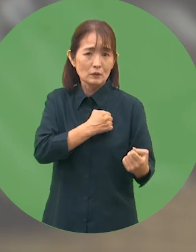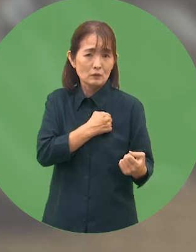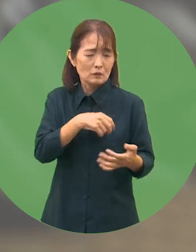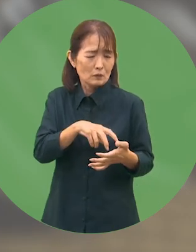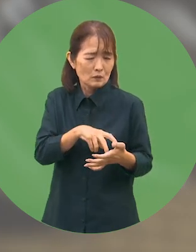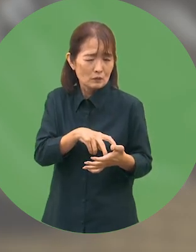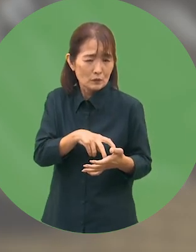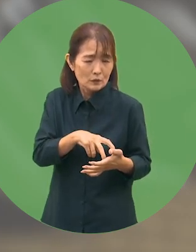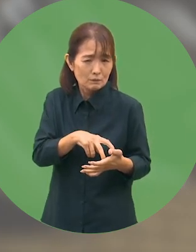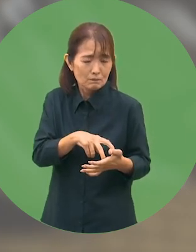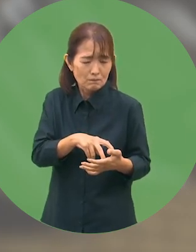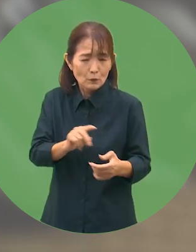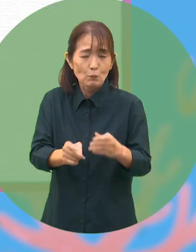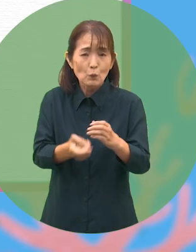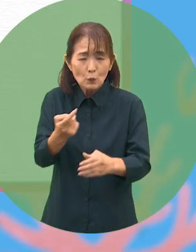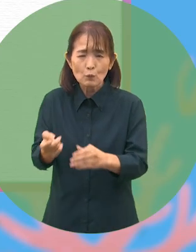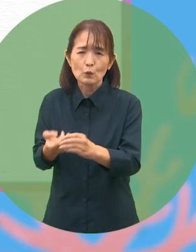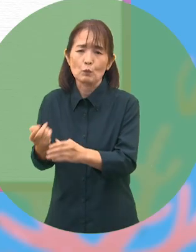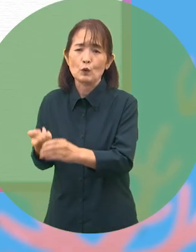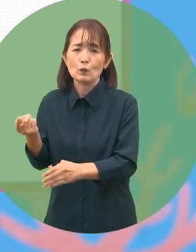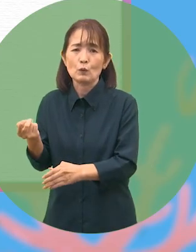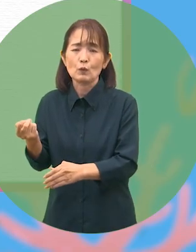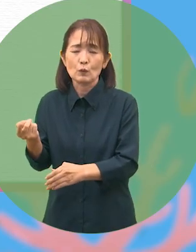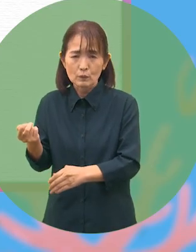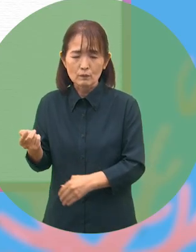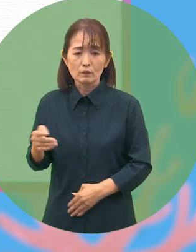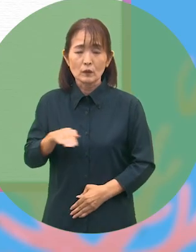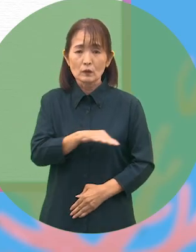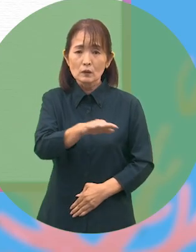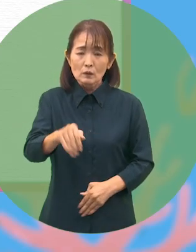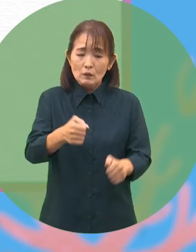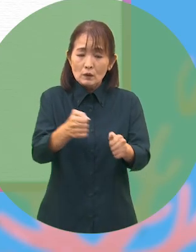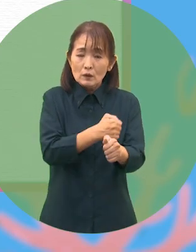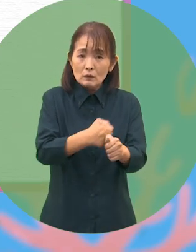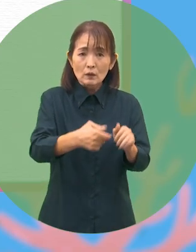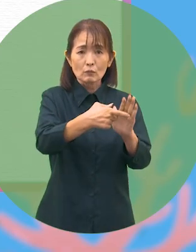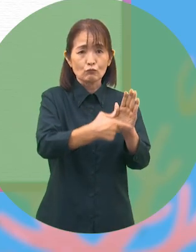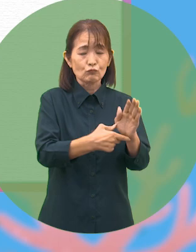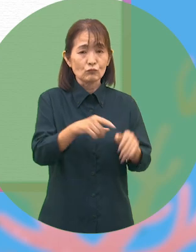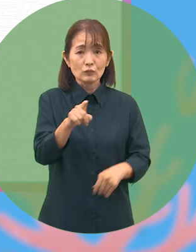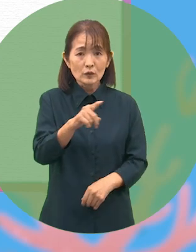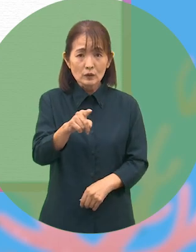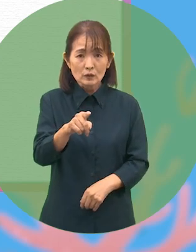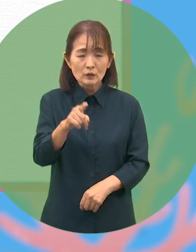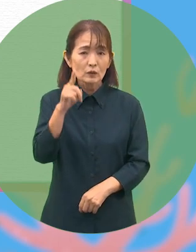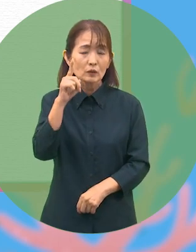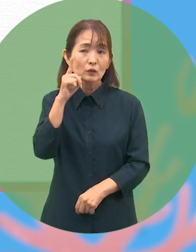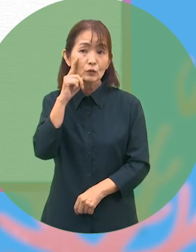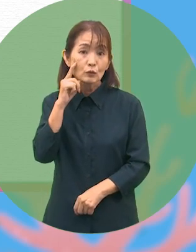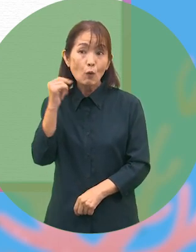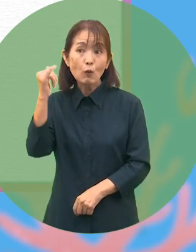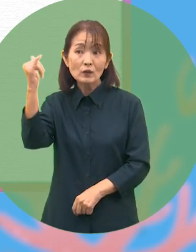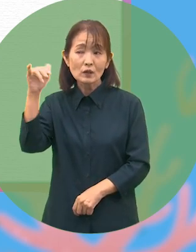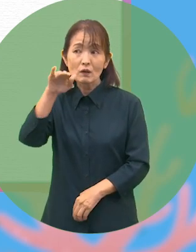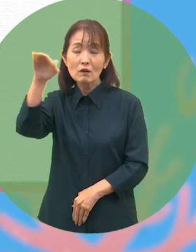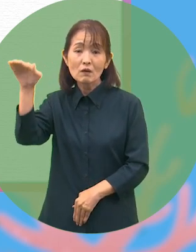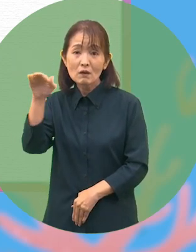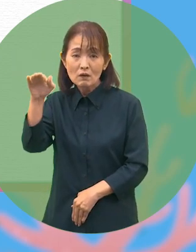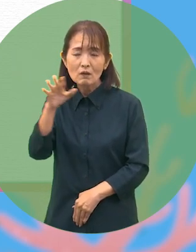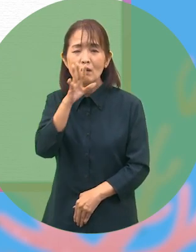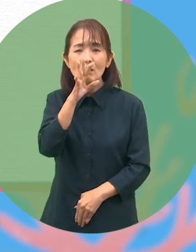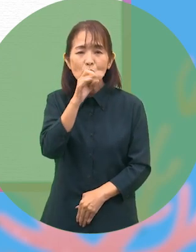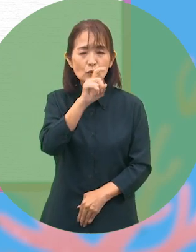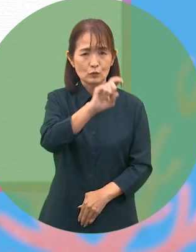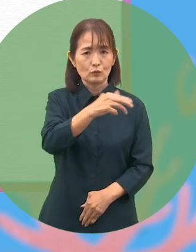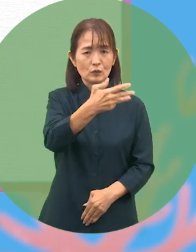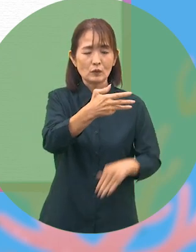後を絶たないわよね。 児童虐待とは、保護者が18歳未満の子どもに対して行う次のような行